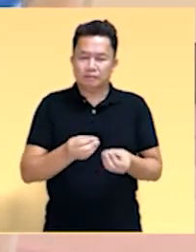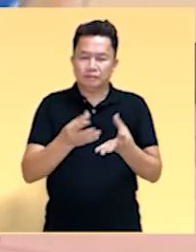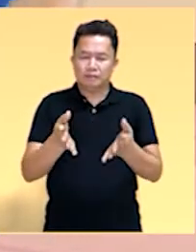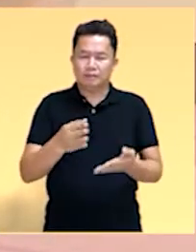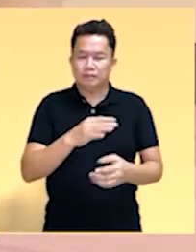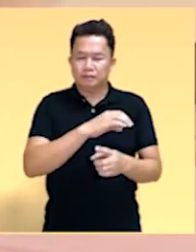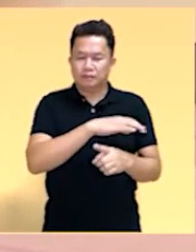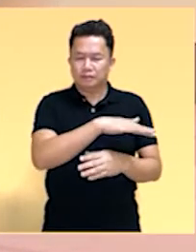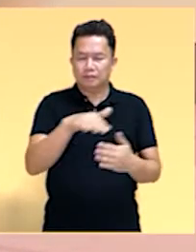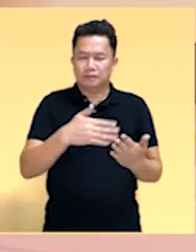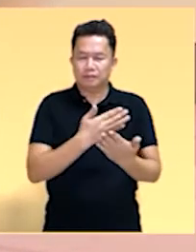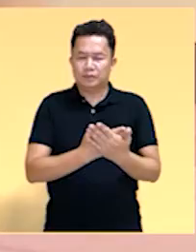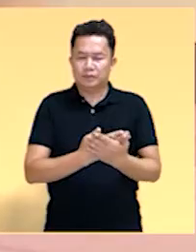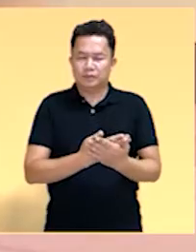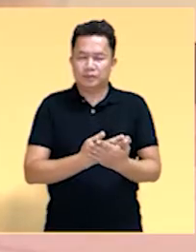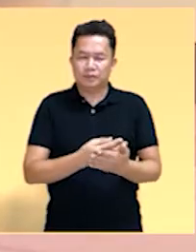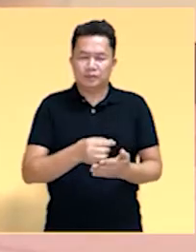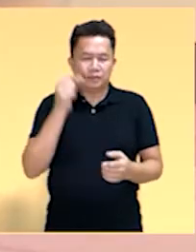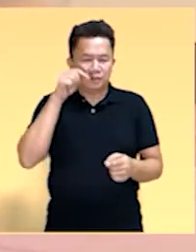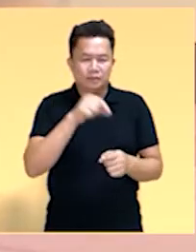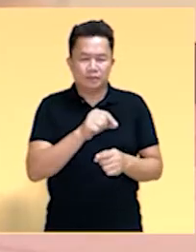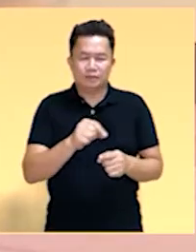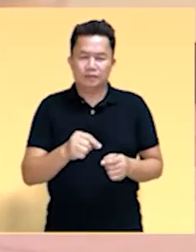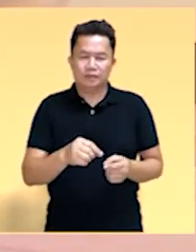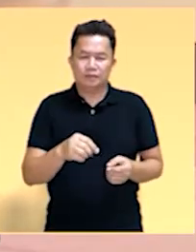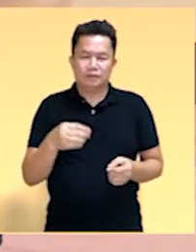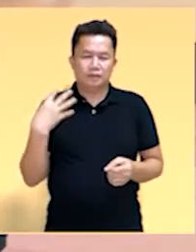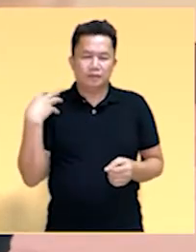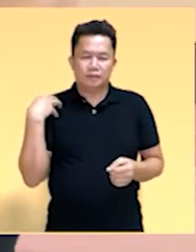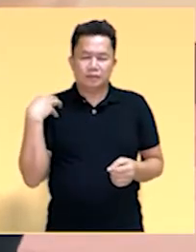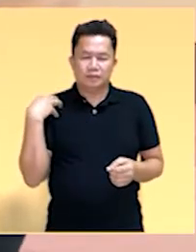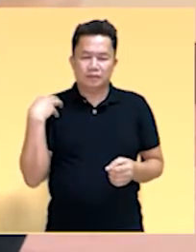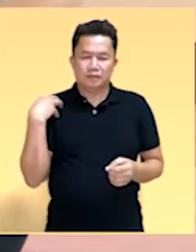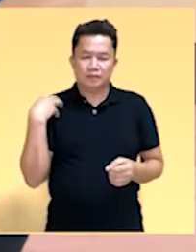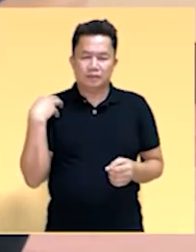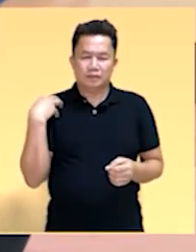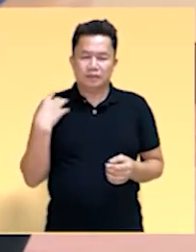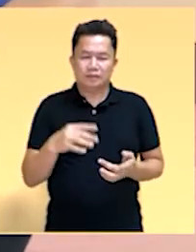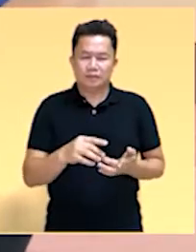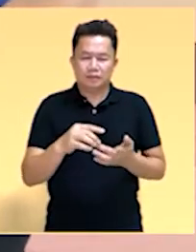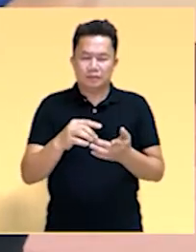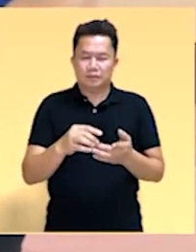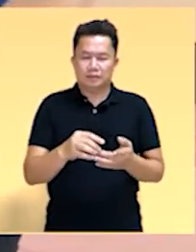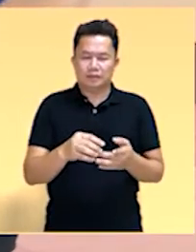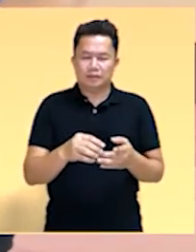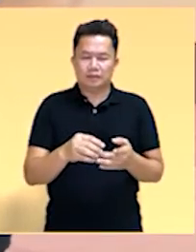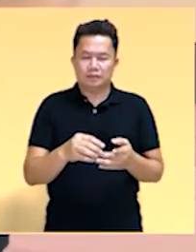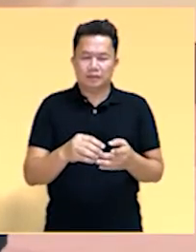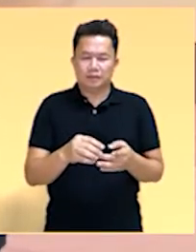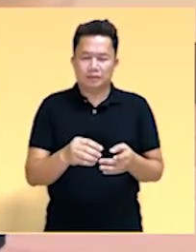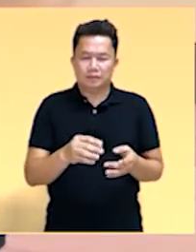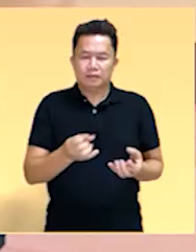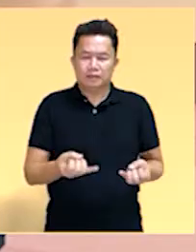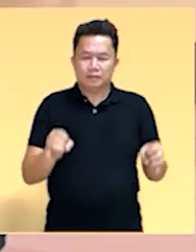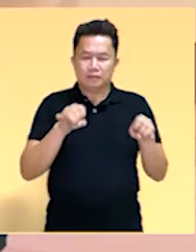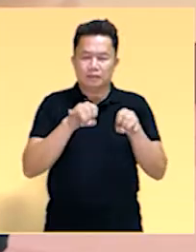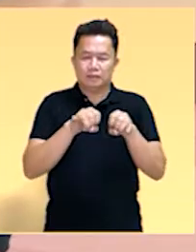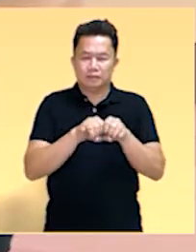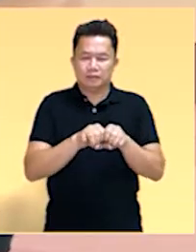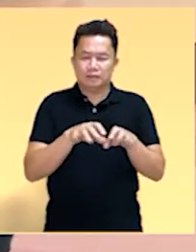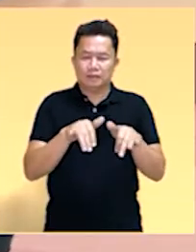silang lahat. Oo nga po, Kapitana. Lalo na po ngayong panahon ng pandemya. Napakahalaga po nito